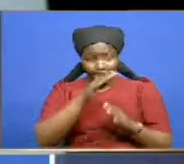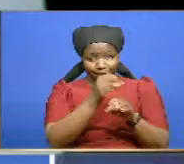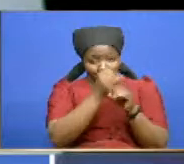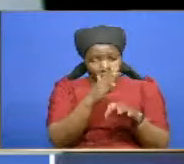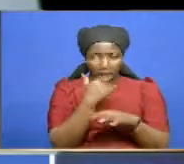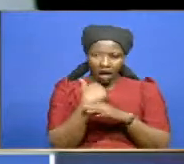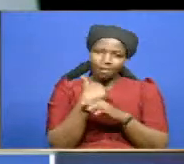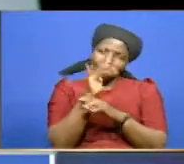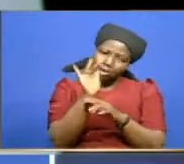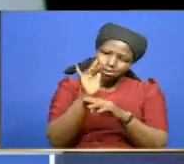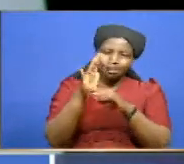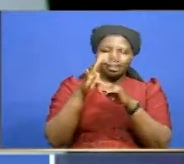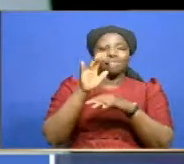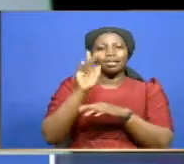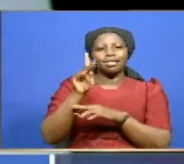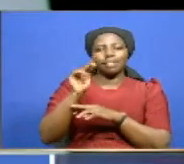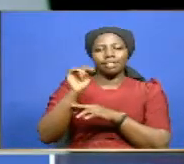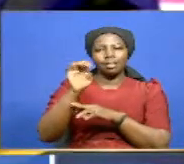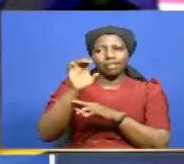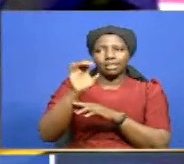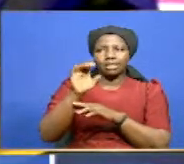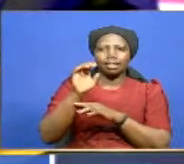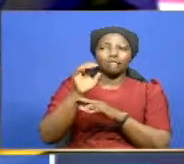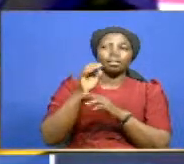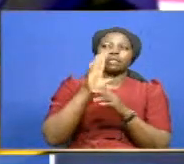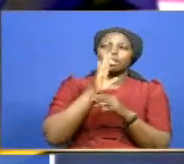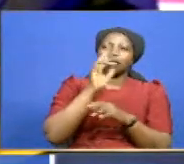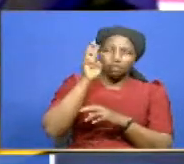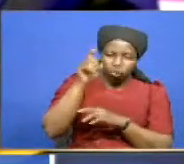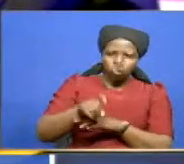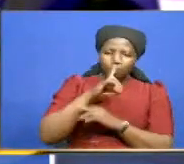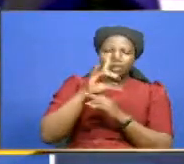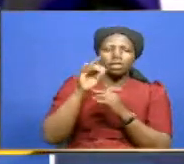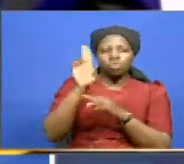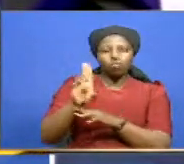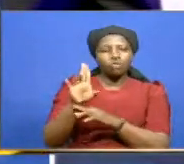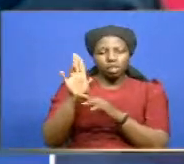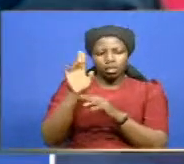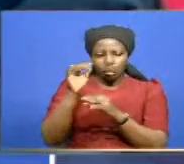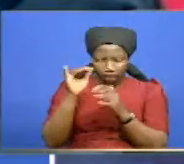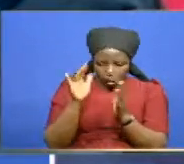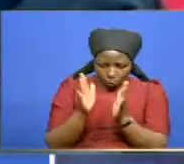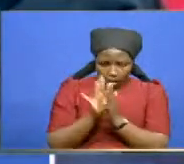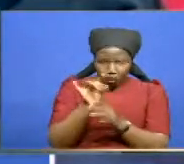wa mitihani ya kitaifa kujumuishwa kwenye vifaa hivyo ili kurahisisha mitihani.